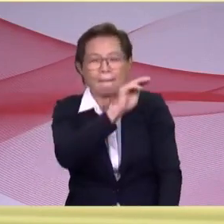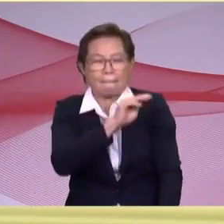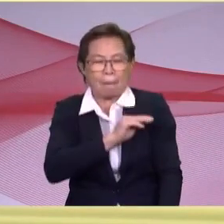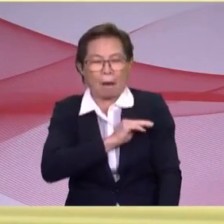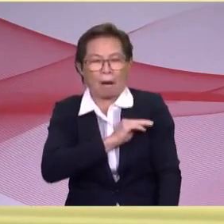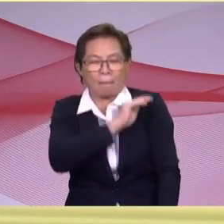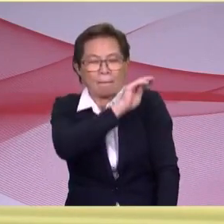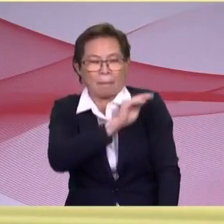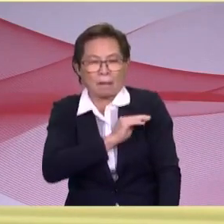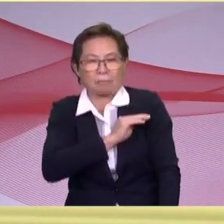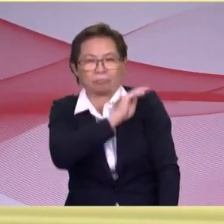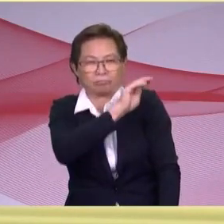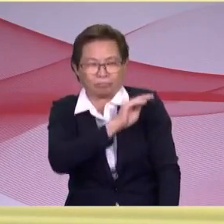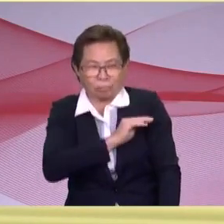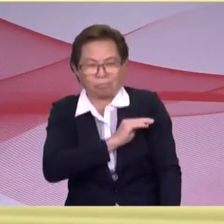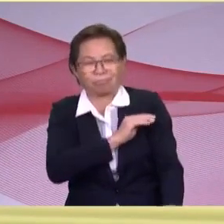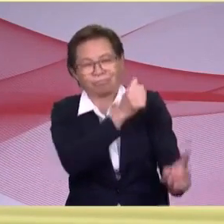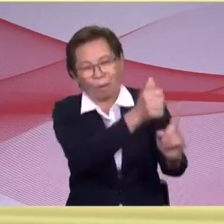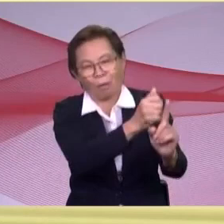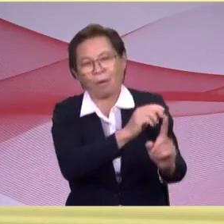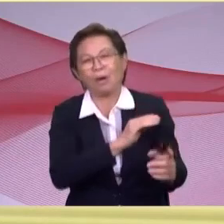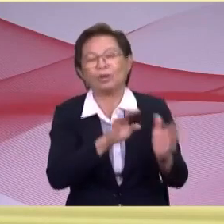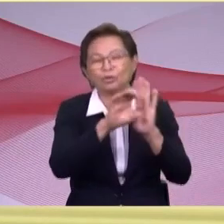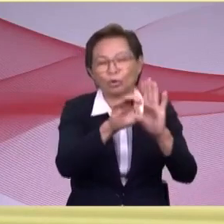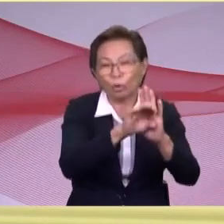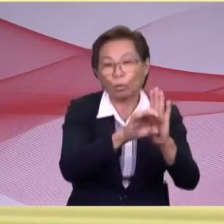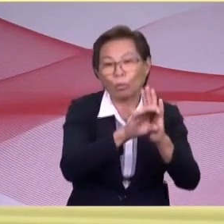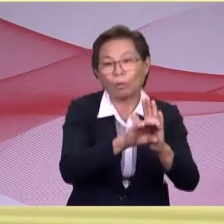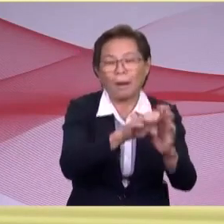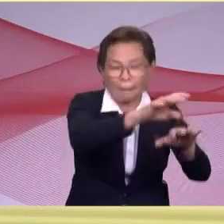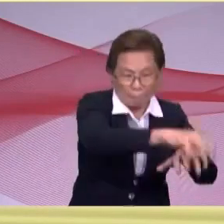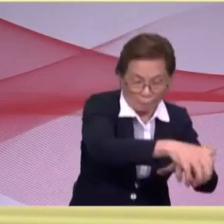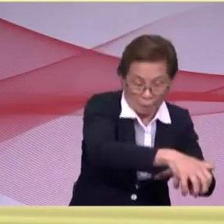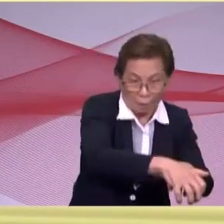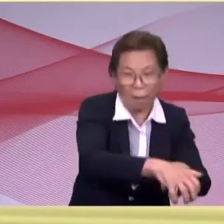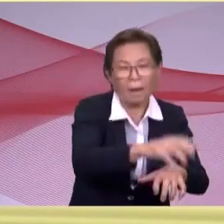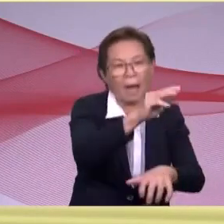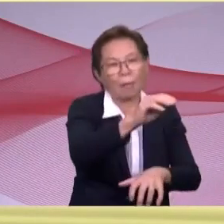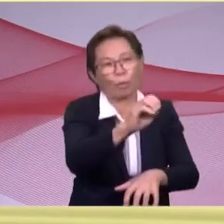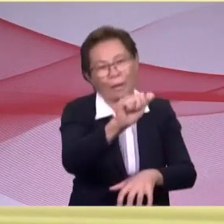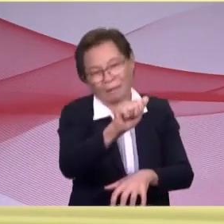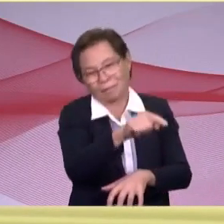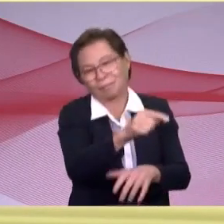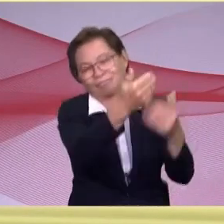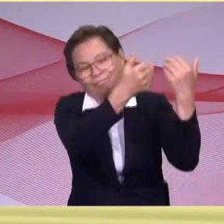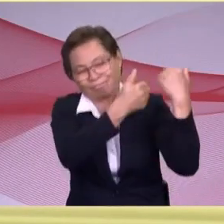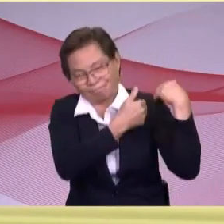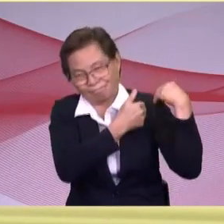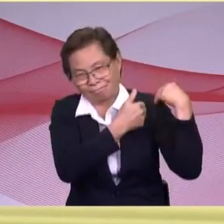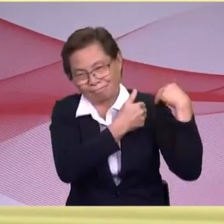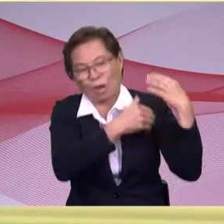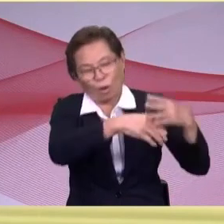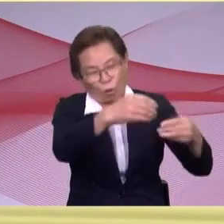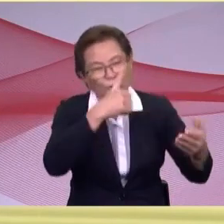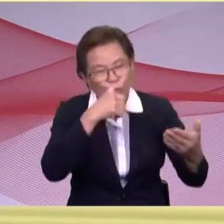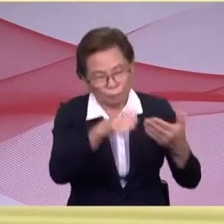kementerian-kementerian yang berkaitan. Jikalau yang berkaitan dengan sektor pertanian, maka Kementerian Pertanianlah yang akan